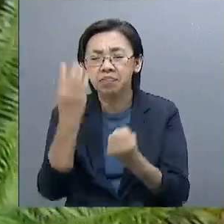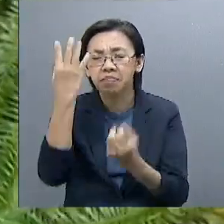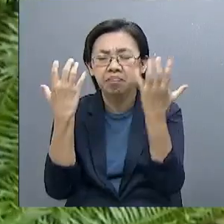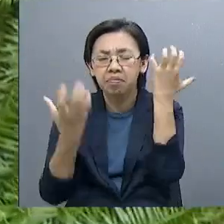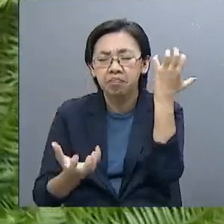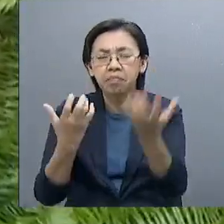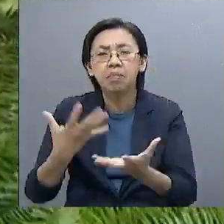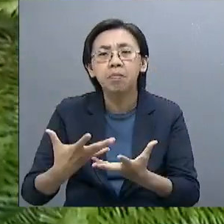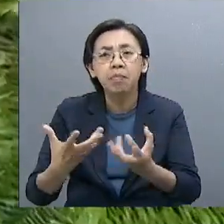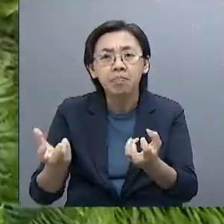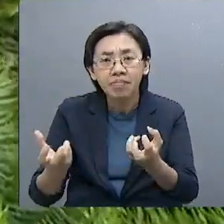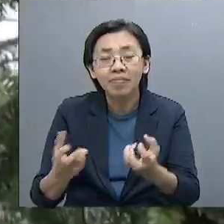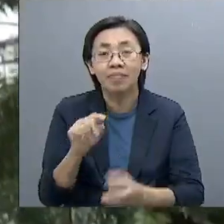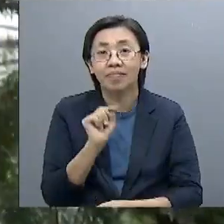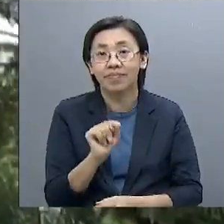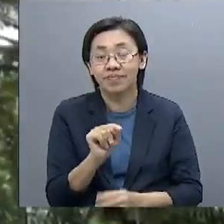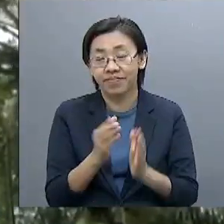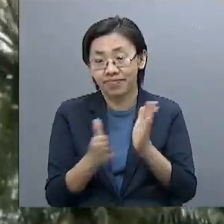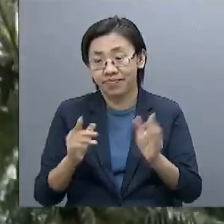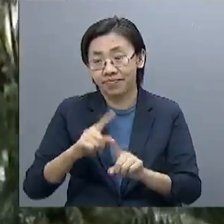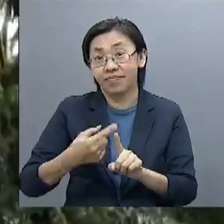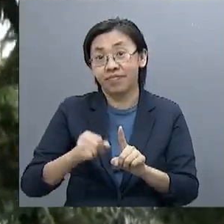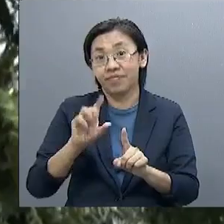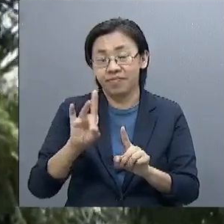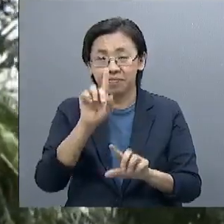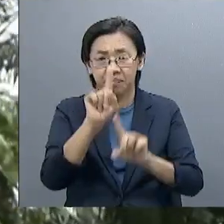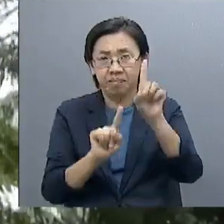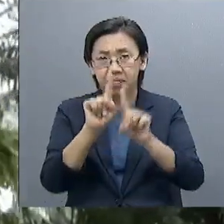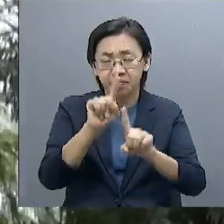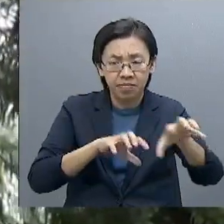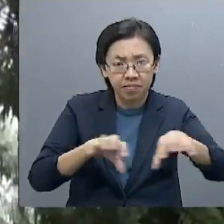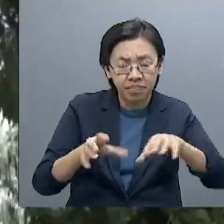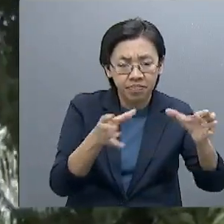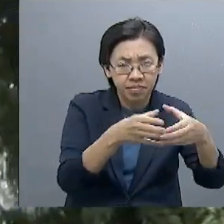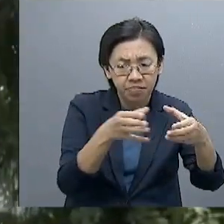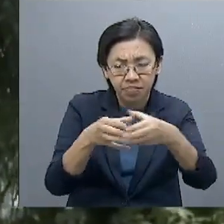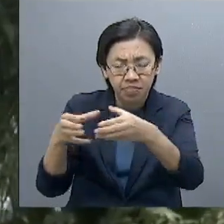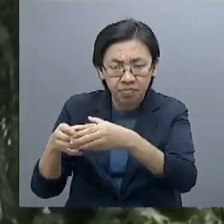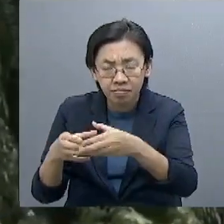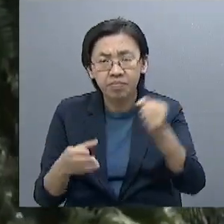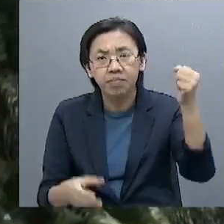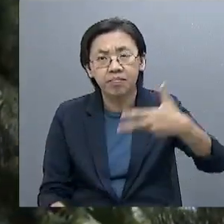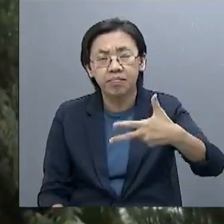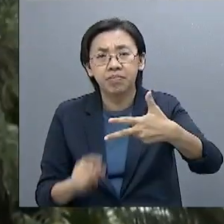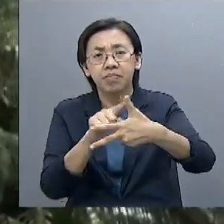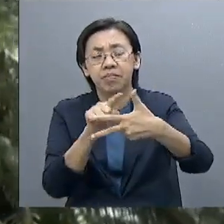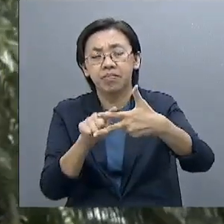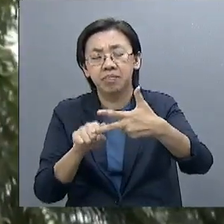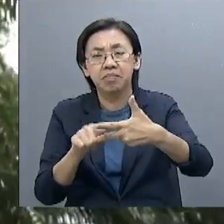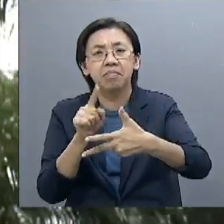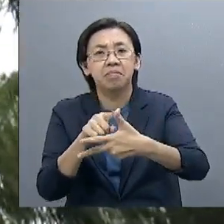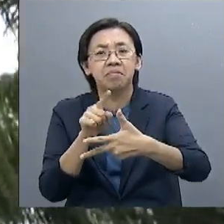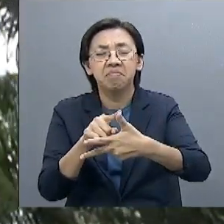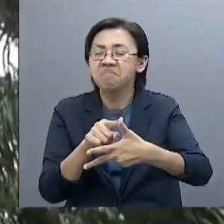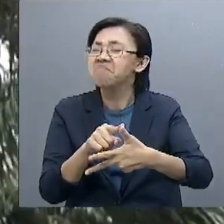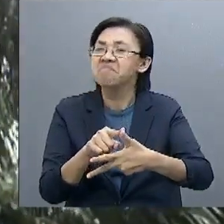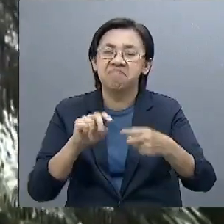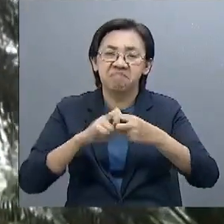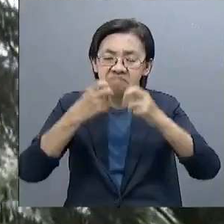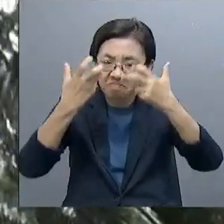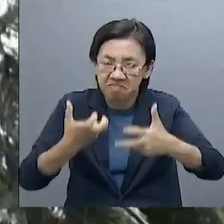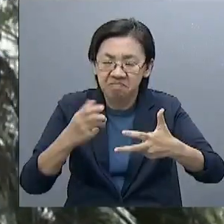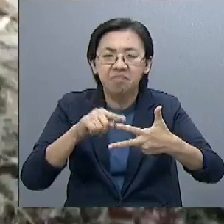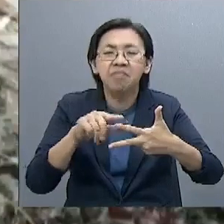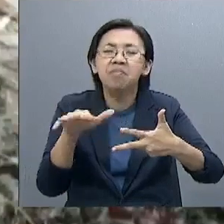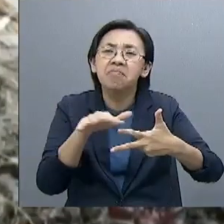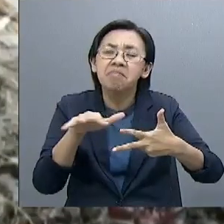ล้วก็จะใช้ช่วงนี้ค่ะในการประเมินแล้วก็จัดกลุ่มประเทศคู่ค้าเป็น3กลุ่มคือระดับความเสี่ยงสูงกลางและ